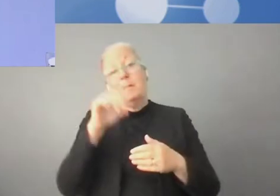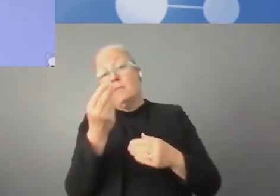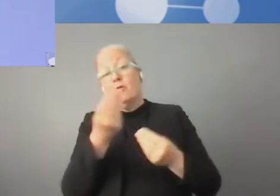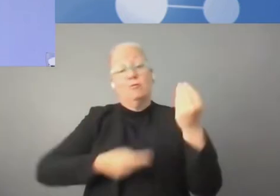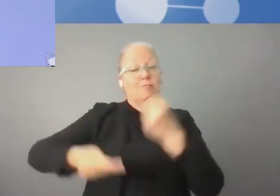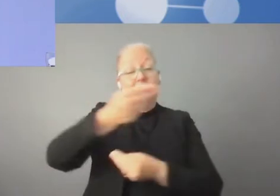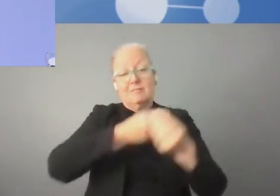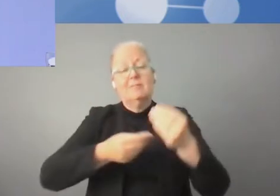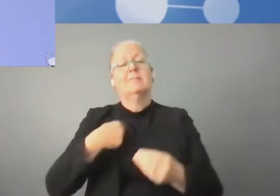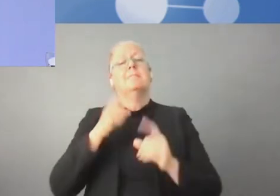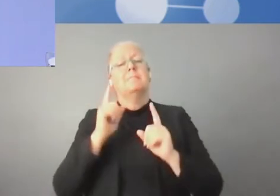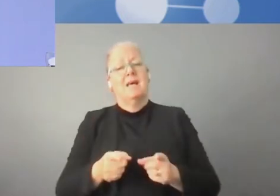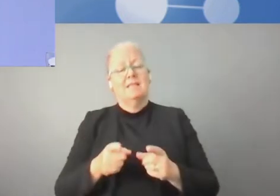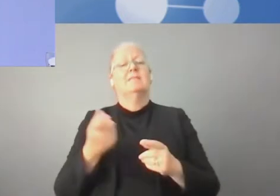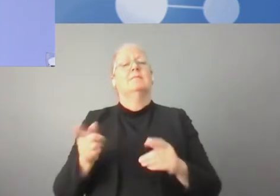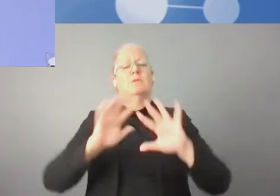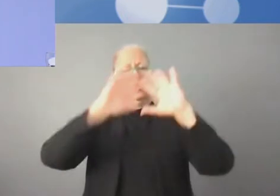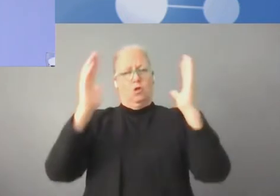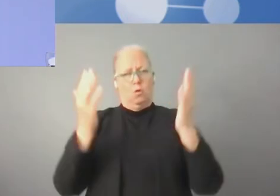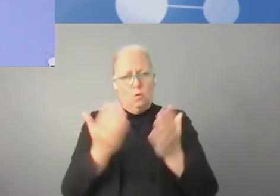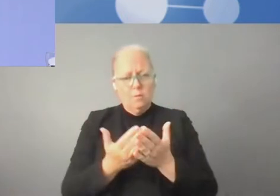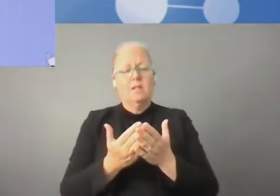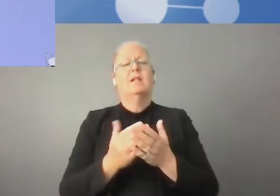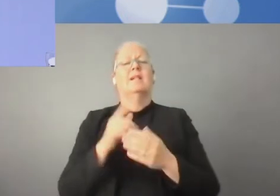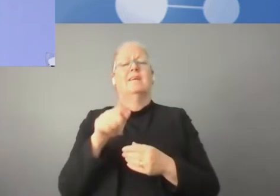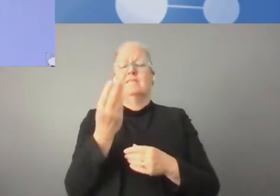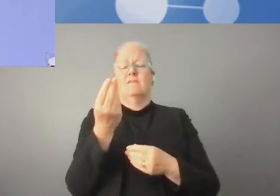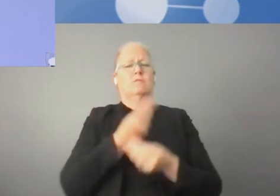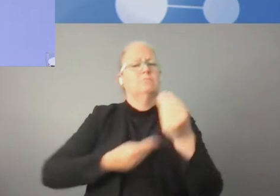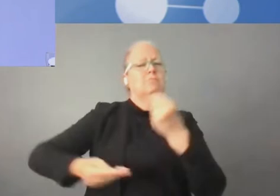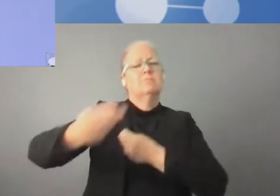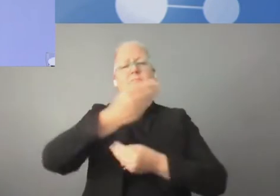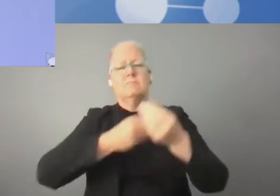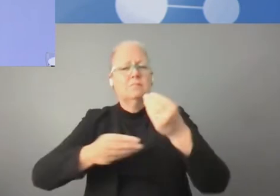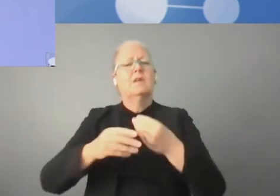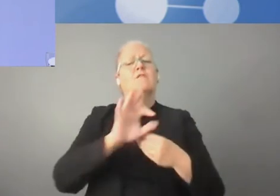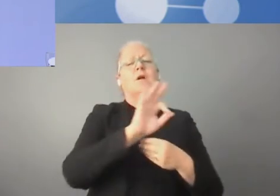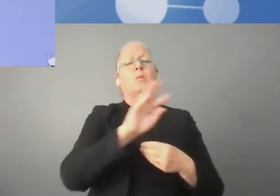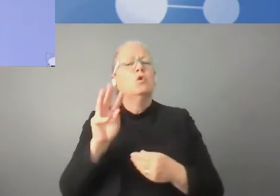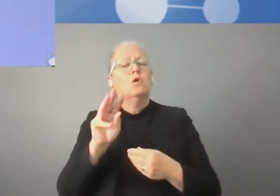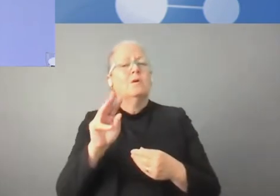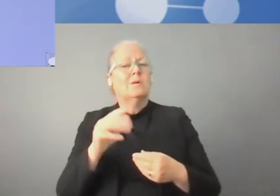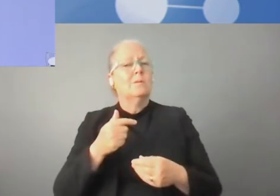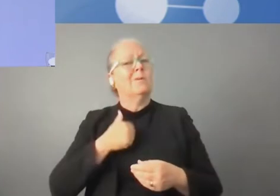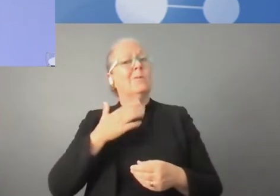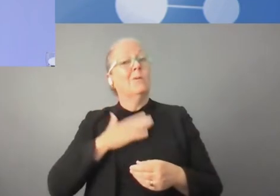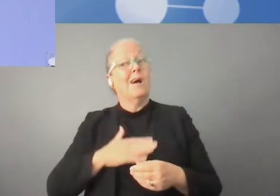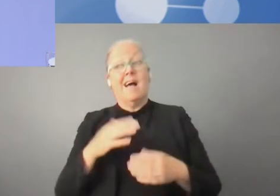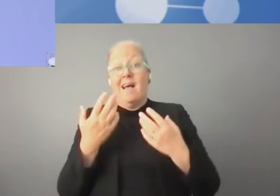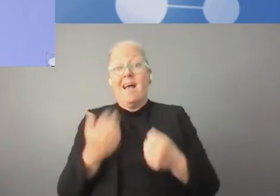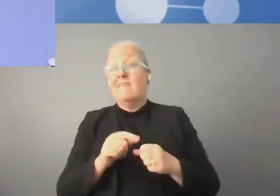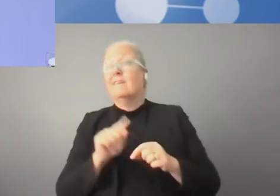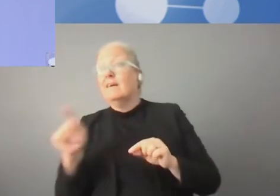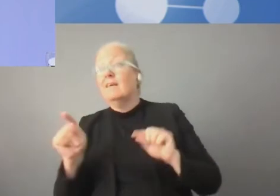因此，我们必须要有全球性的框架。这个过程已经开